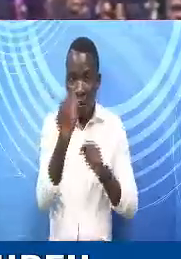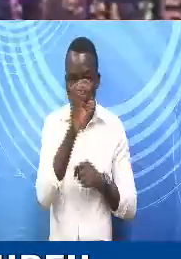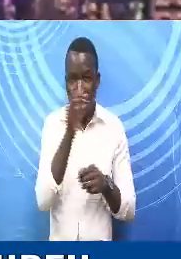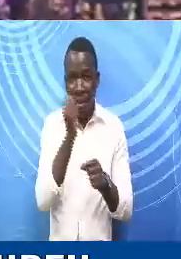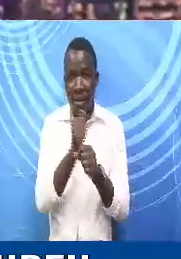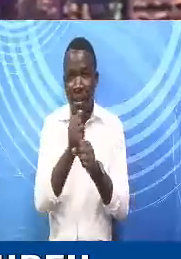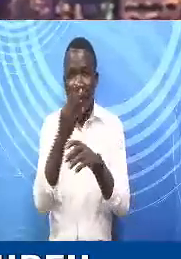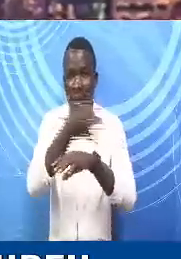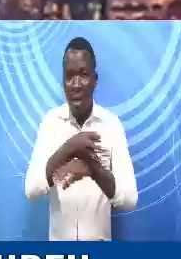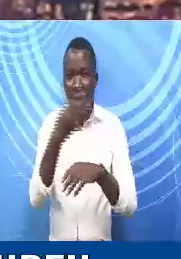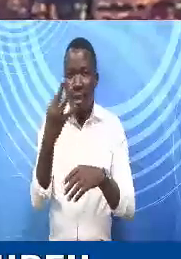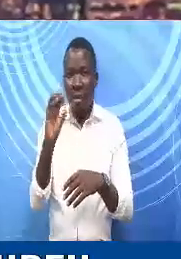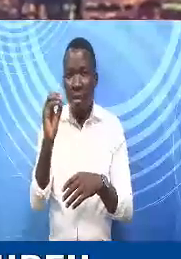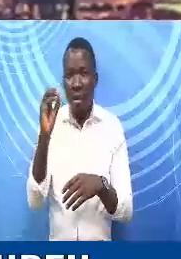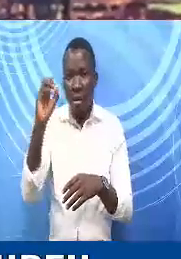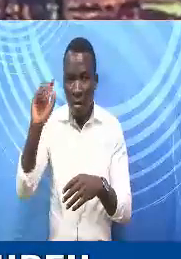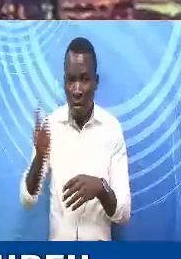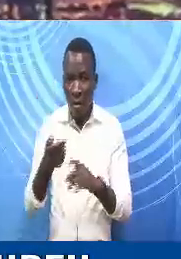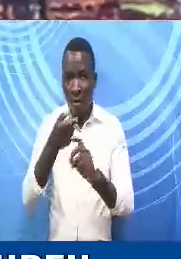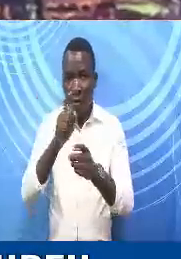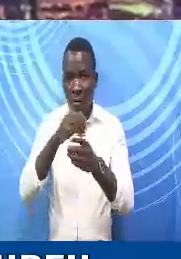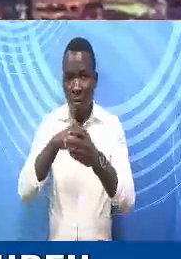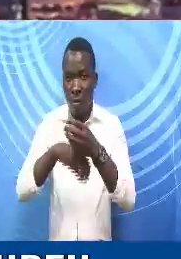basaga 300 kuva mu